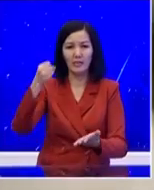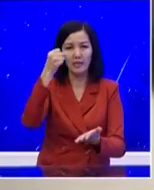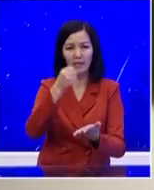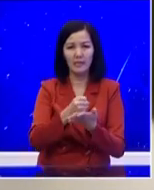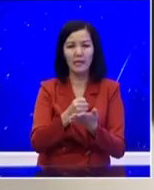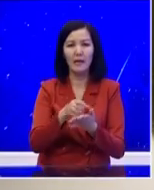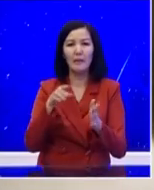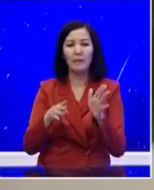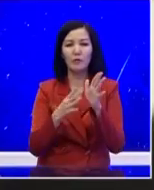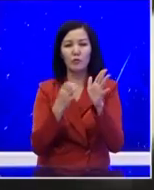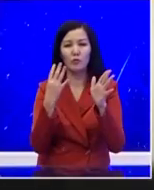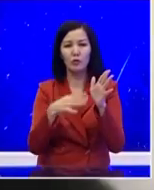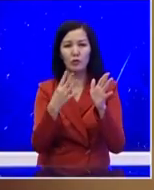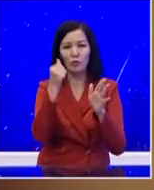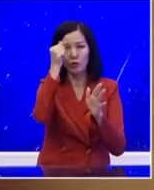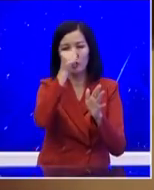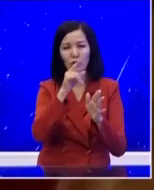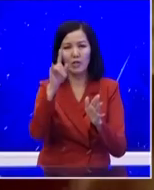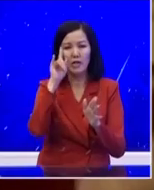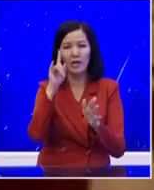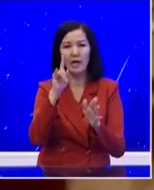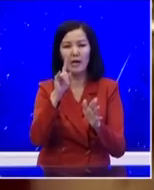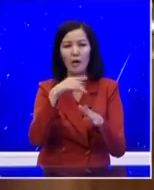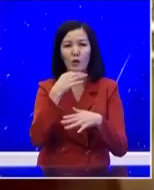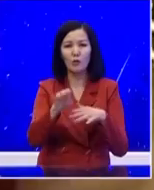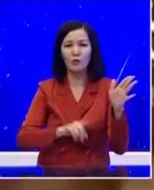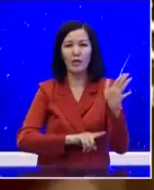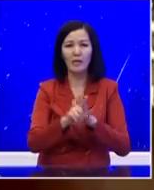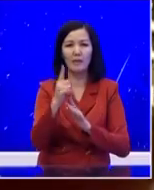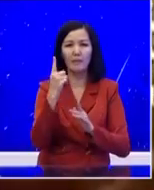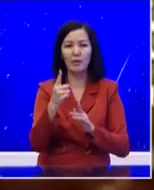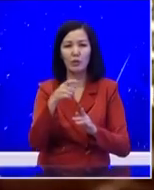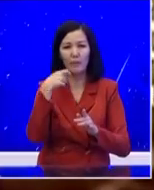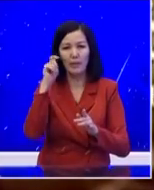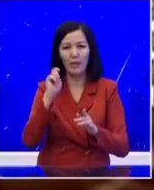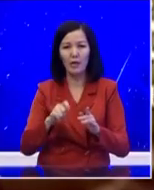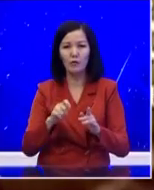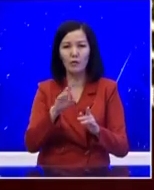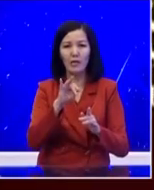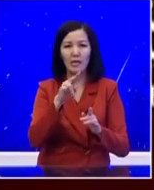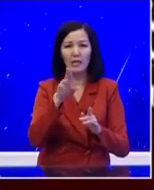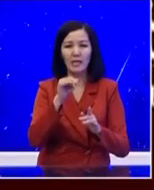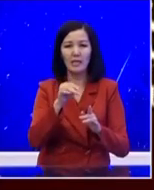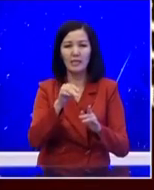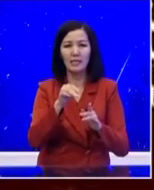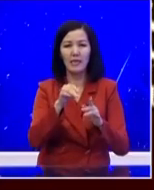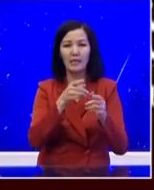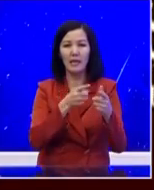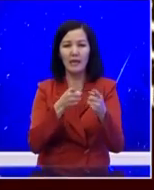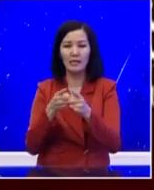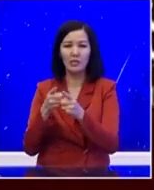Қошқарбаев 1944 жылы қазан айынан баста 1-ші Беларусь майданындағы Идриск атқыштар дивизиясы